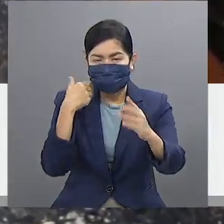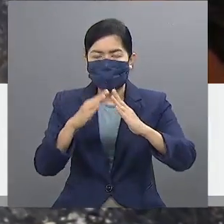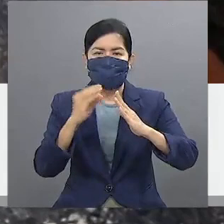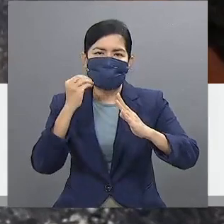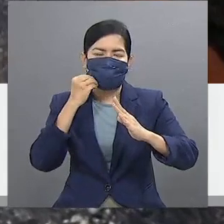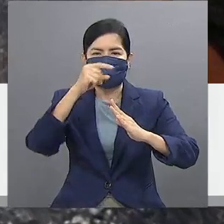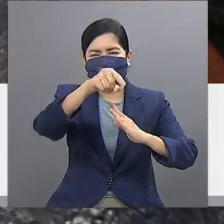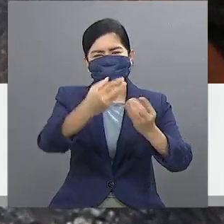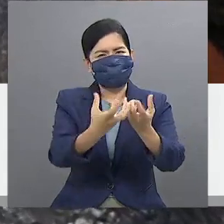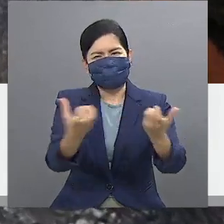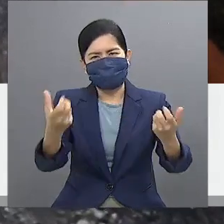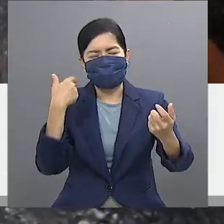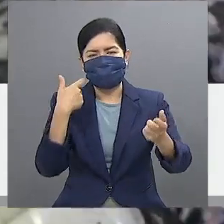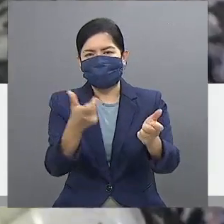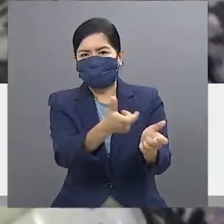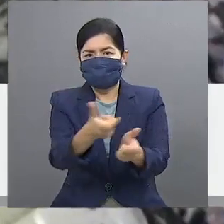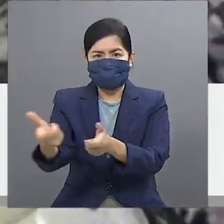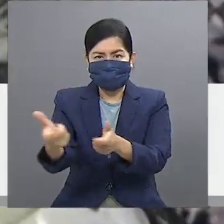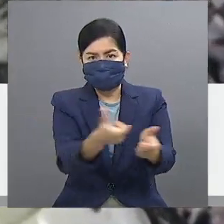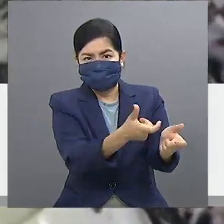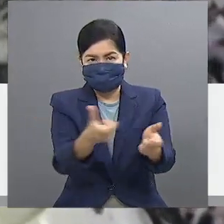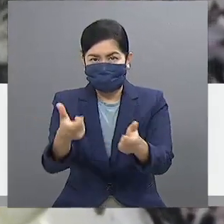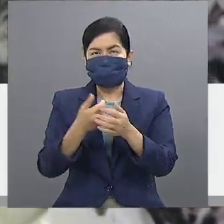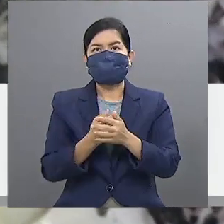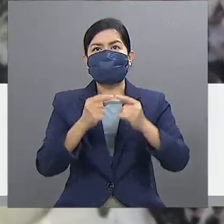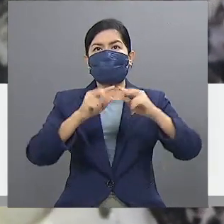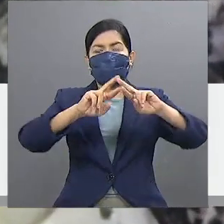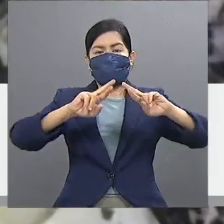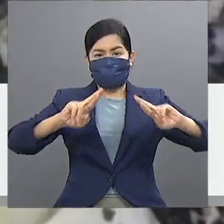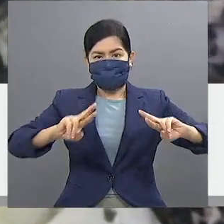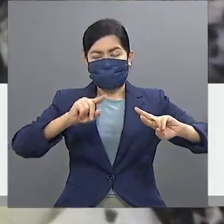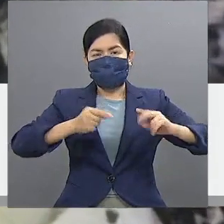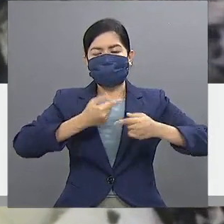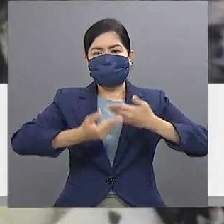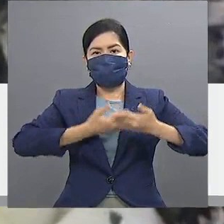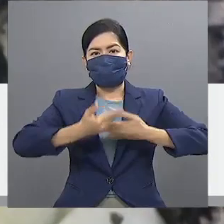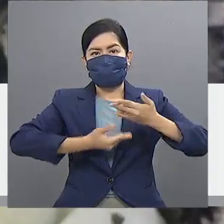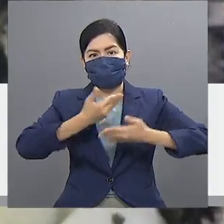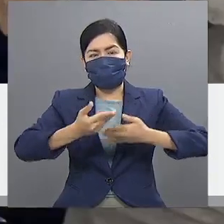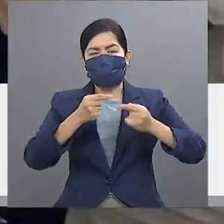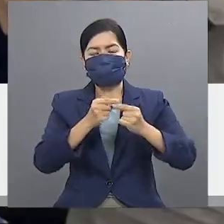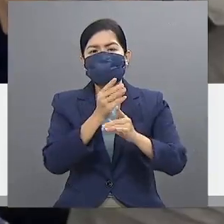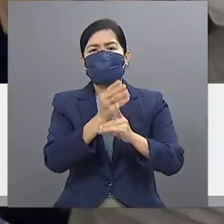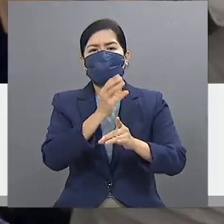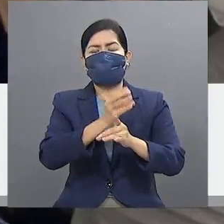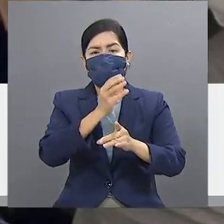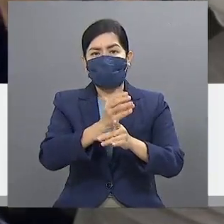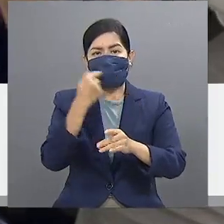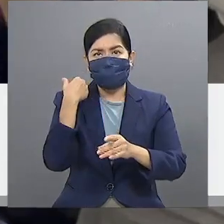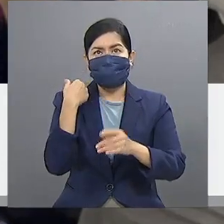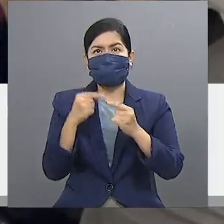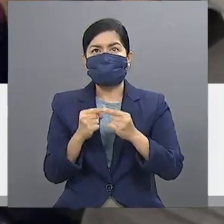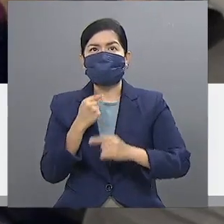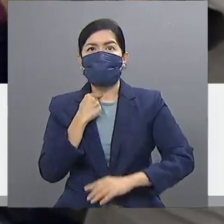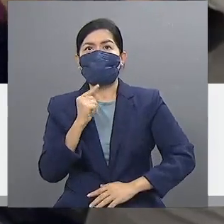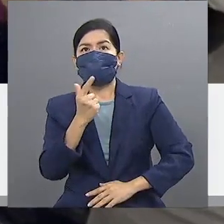ริเวณร้านกิมฮะจั่วซึ่งเป็นร้านขายตัวเป็นร้านค้าตัวแทนขายสุรามีทองรูปพรรณหลายสิบบา